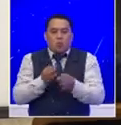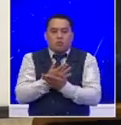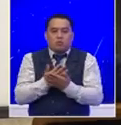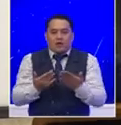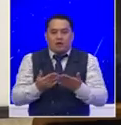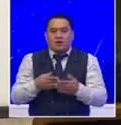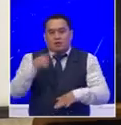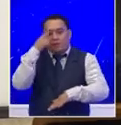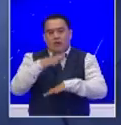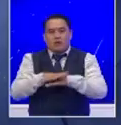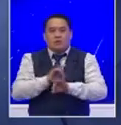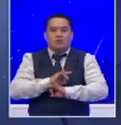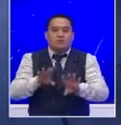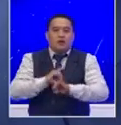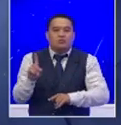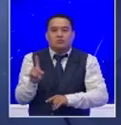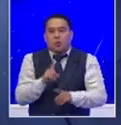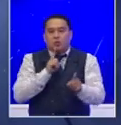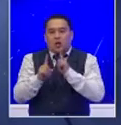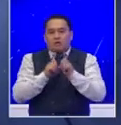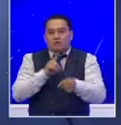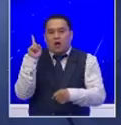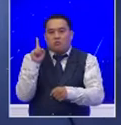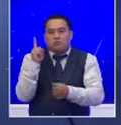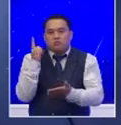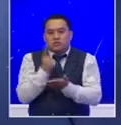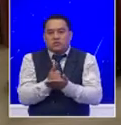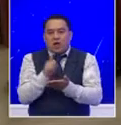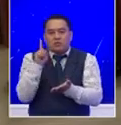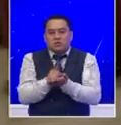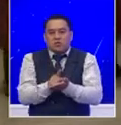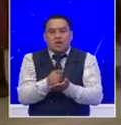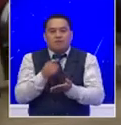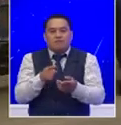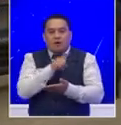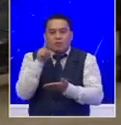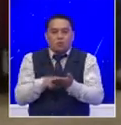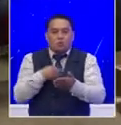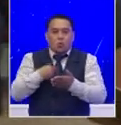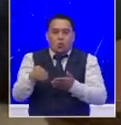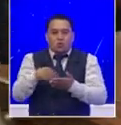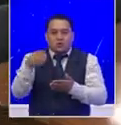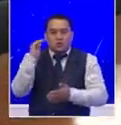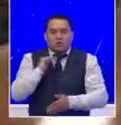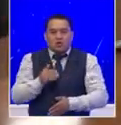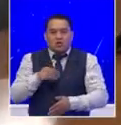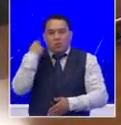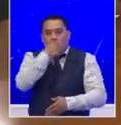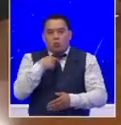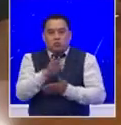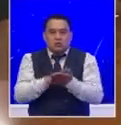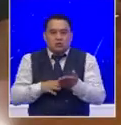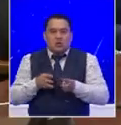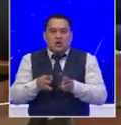дизельного топлива. Лазат Турлашев в ходе совещания обязал взять на особый контроль вопросы закупа угля частными лицами и